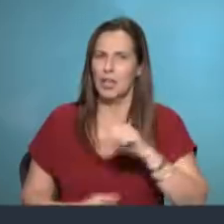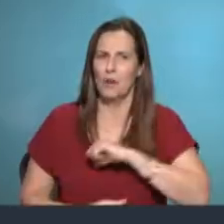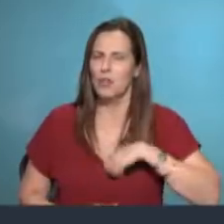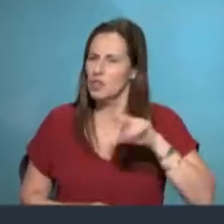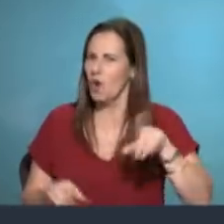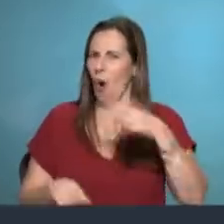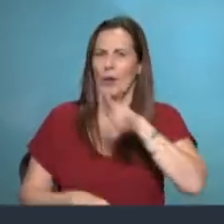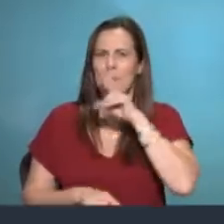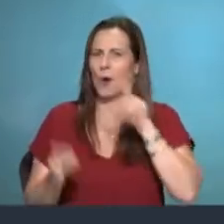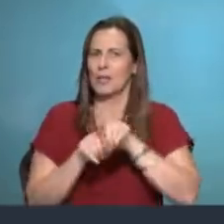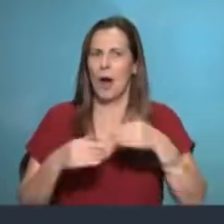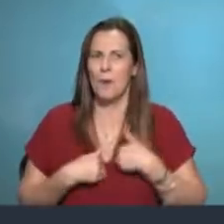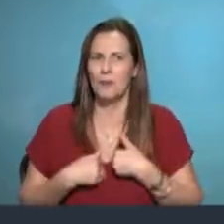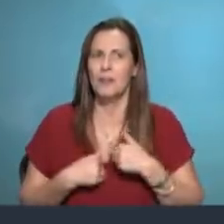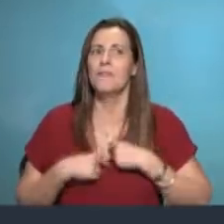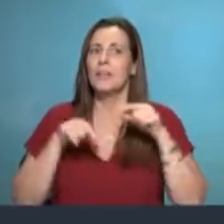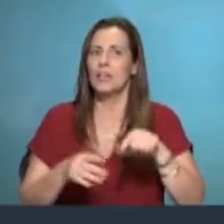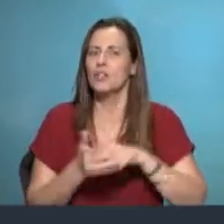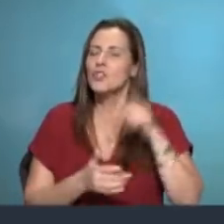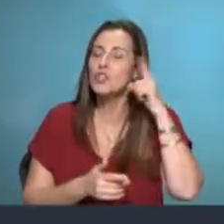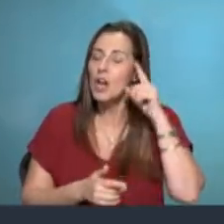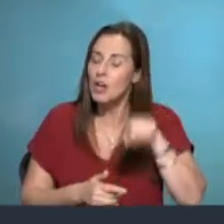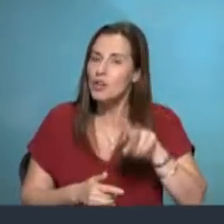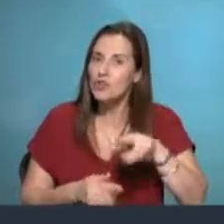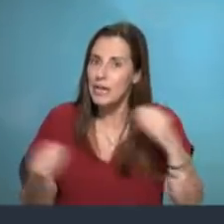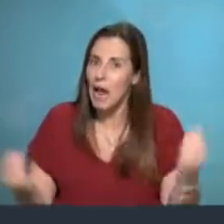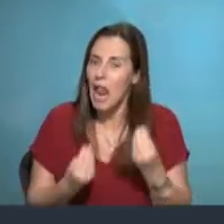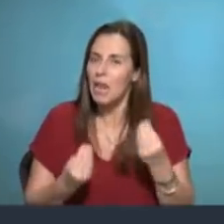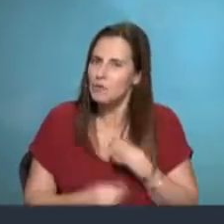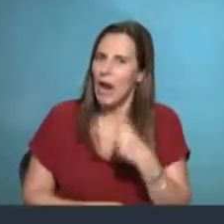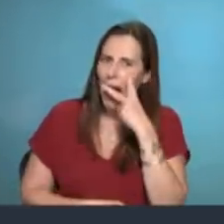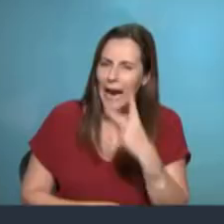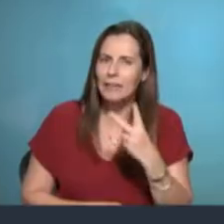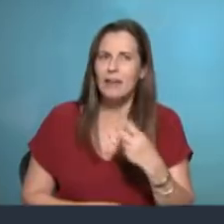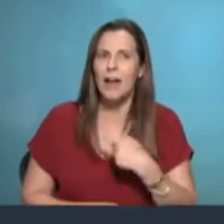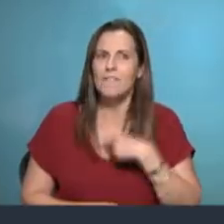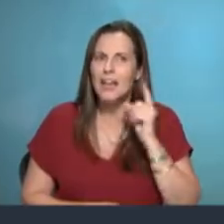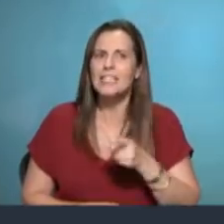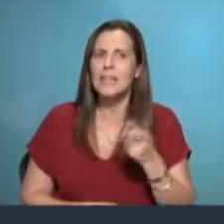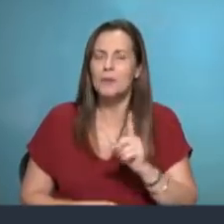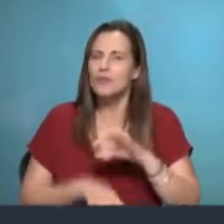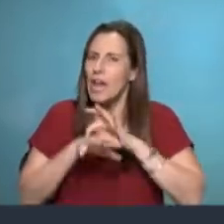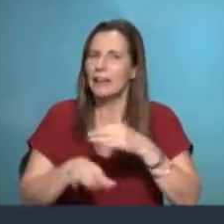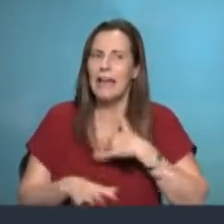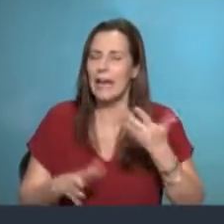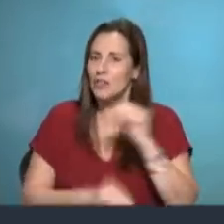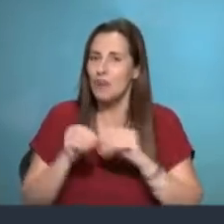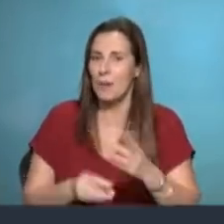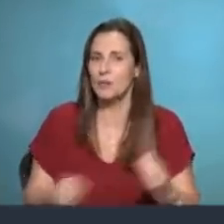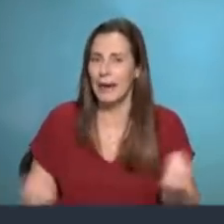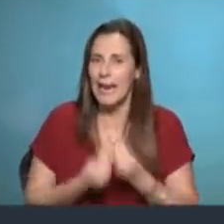אמהות כמוני. ואני הגעתי, כי אני יודעת שיש כלים שנחשפתי אליהם, אבל אני צריכה מישהו שידריך אותי איך להשתמש בהם.